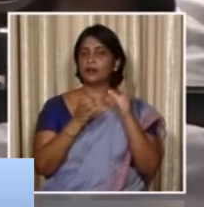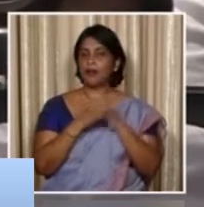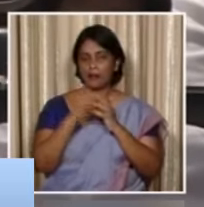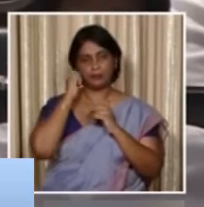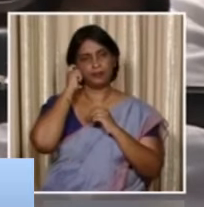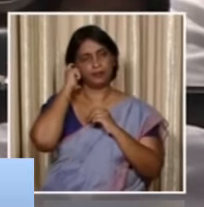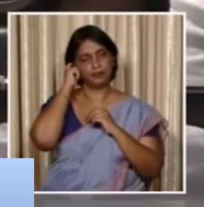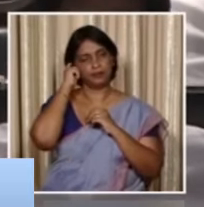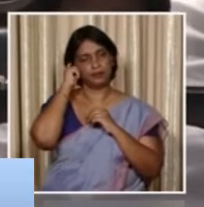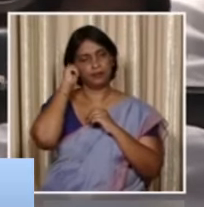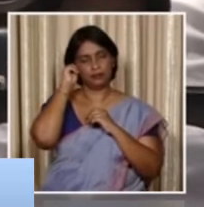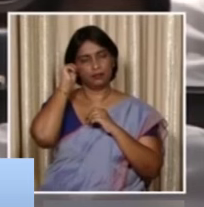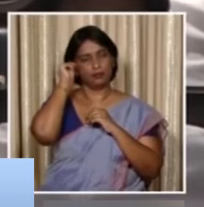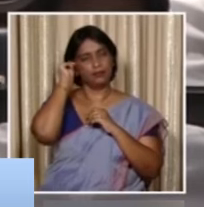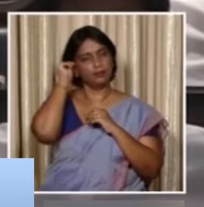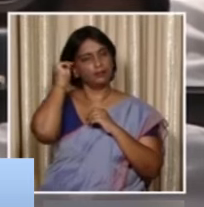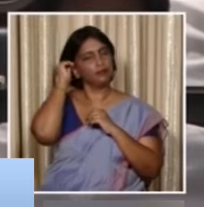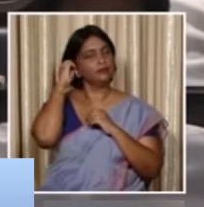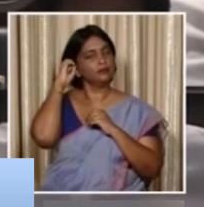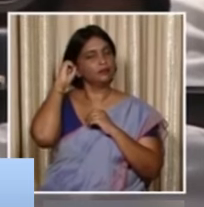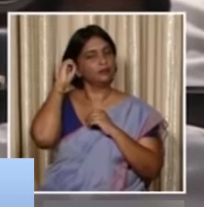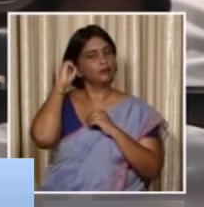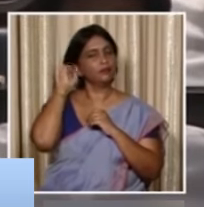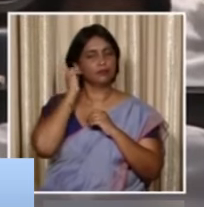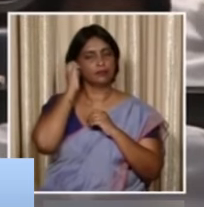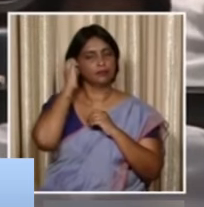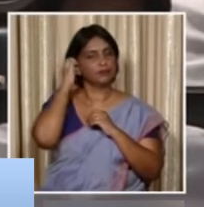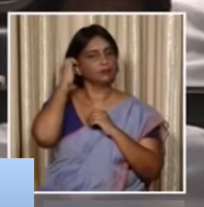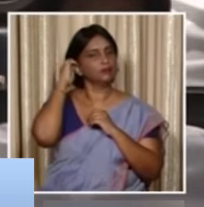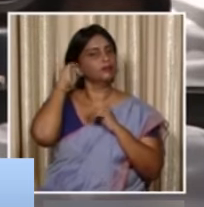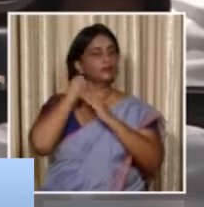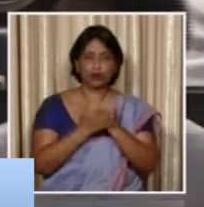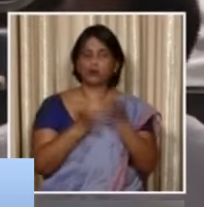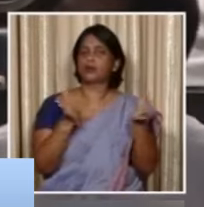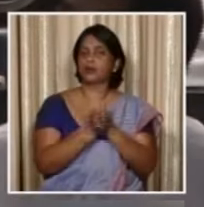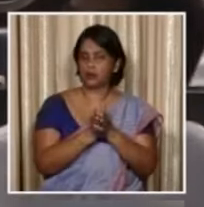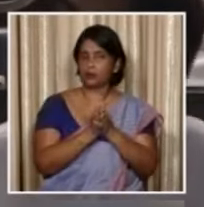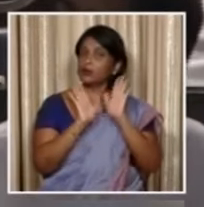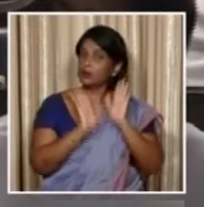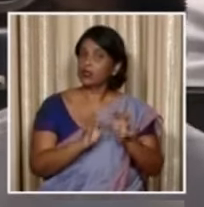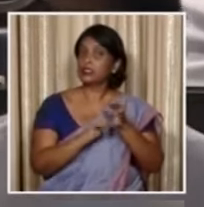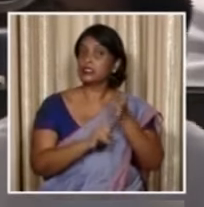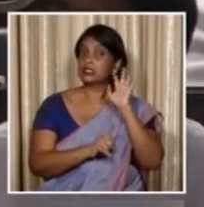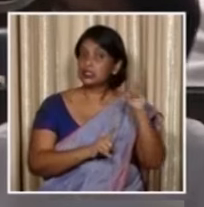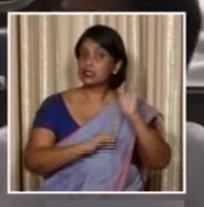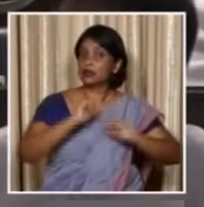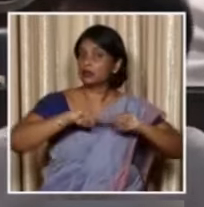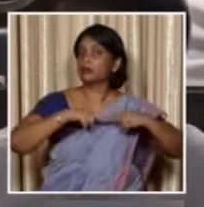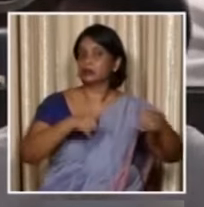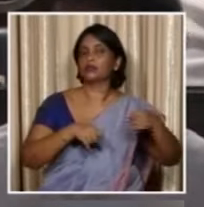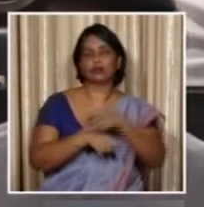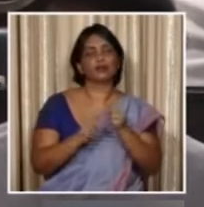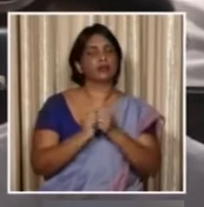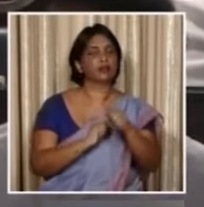නියෝජනය දෙනවා. මොකද හේතුව? ඒක නිසා තමයි මේ විපක්ෂ නායකතුමාගේ නියෝජිතයෙක් පත් වෙන්නේ, එතුමා නියෝජිතයෙක් වෙන්නේ. හැබැයි විධායකයේ ක්‍රියාවලියක් තමයි සිද්ධ